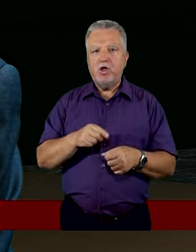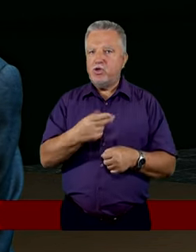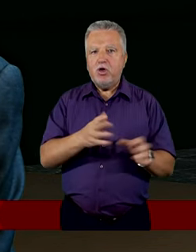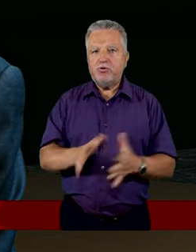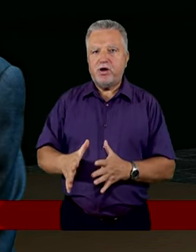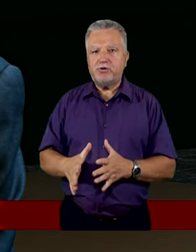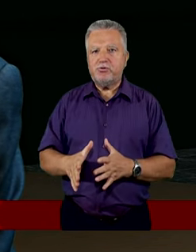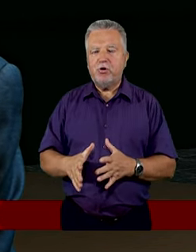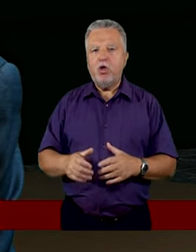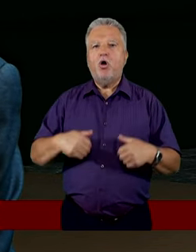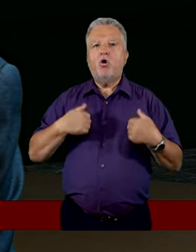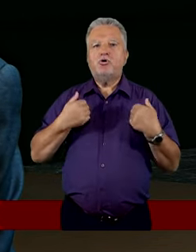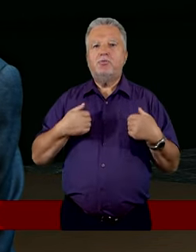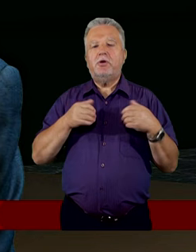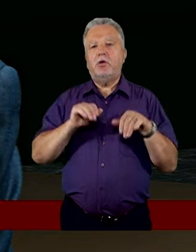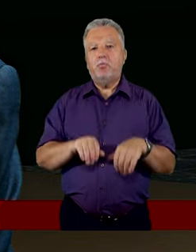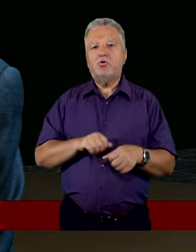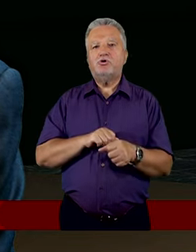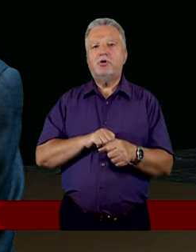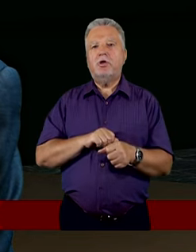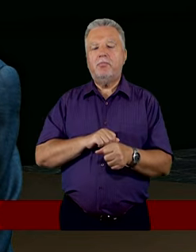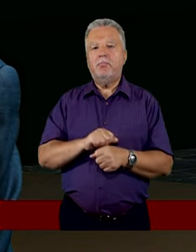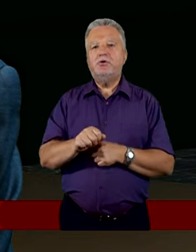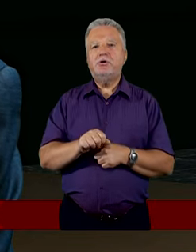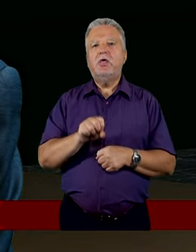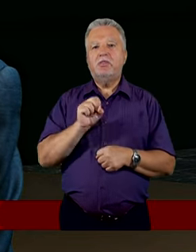razu. I właśnie ożywienie może być pewnym procesem,